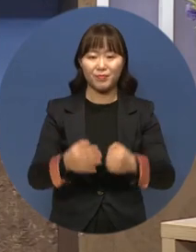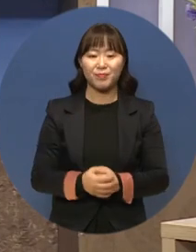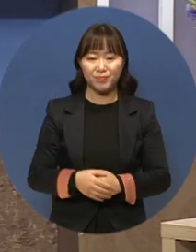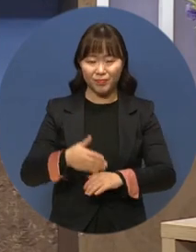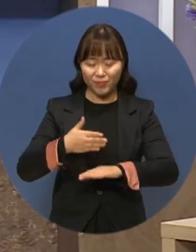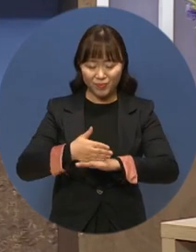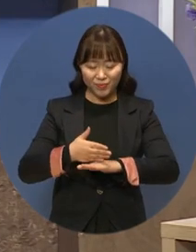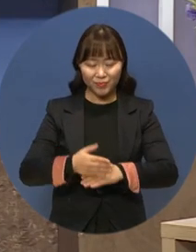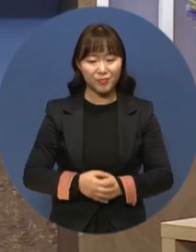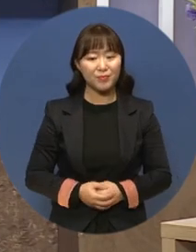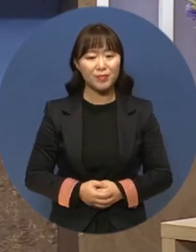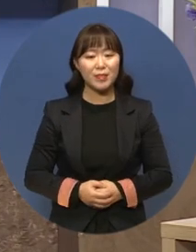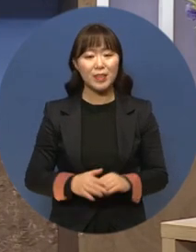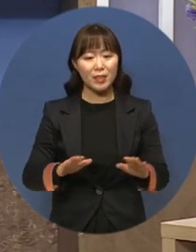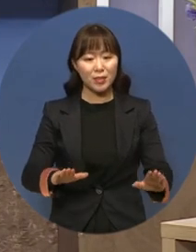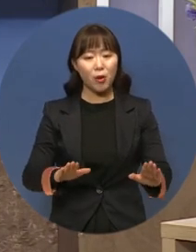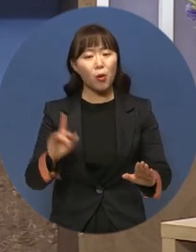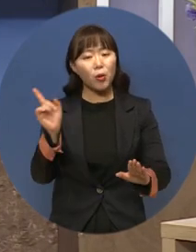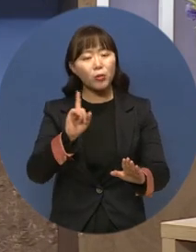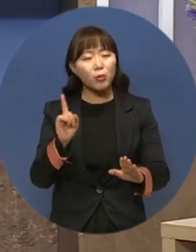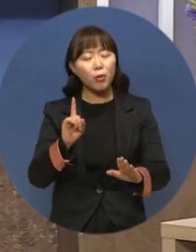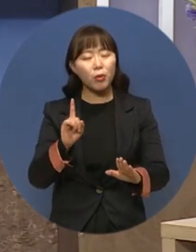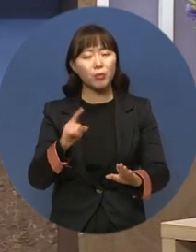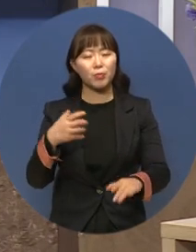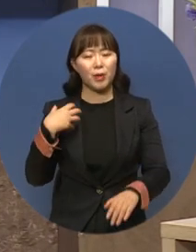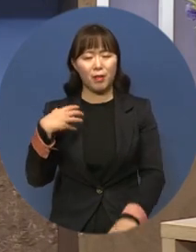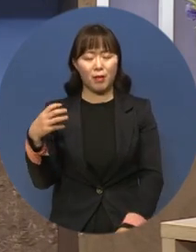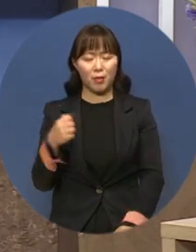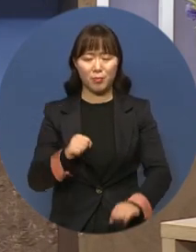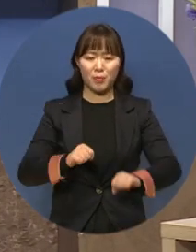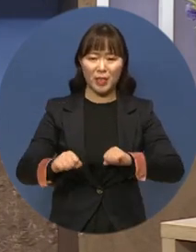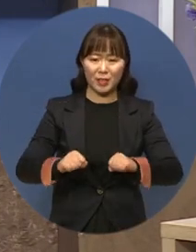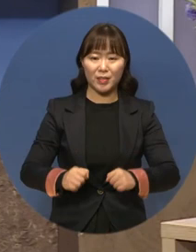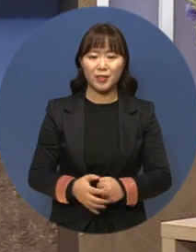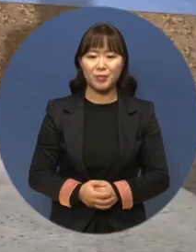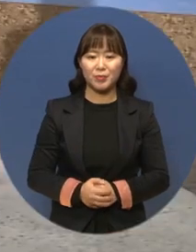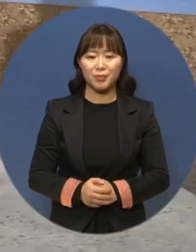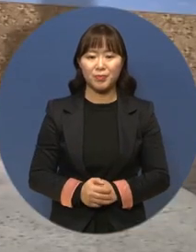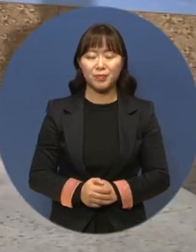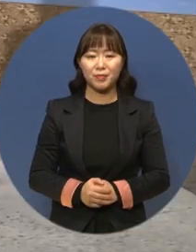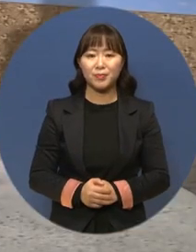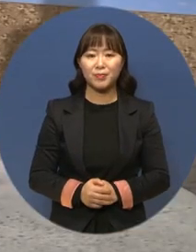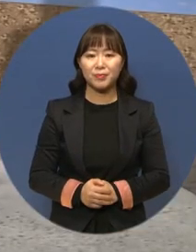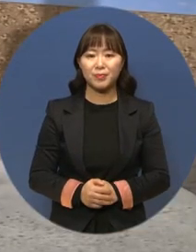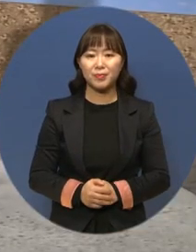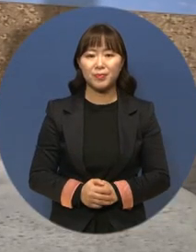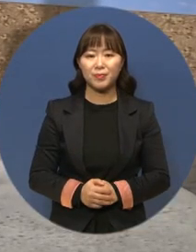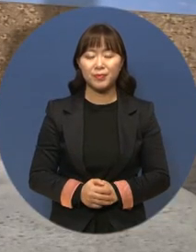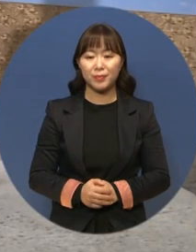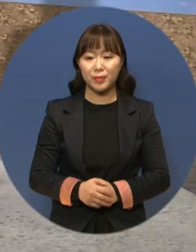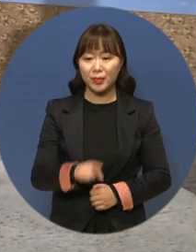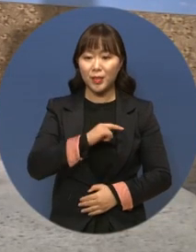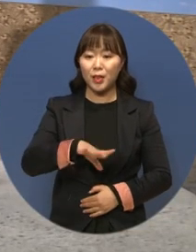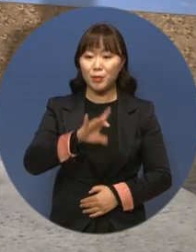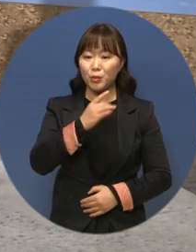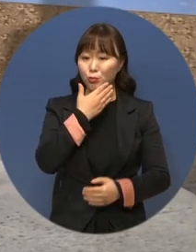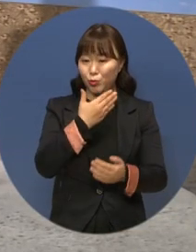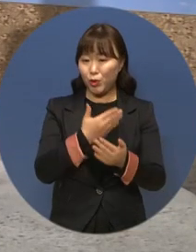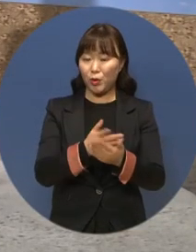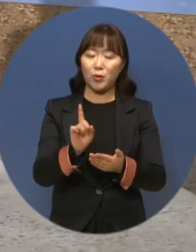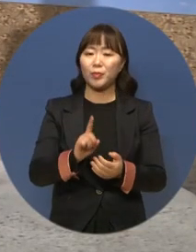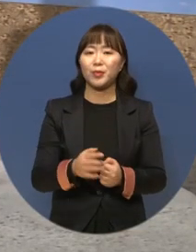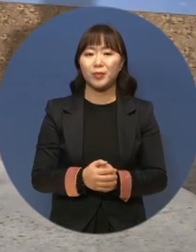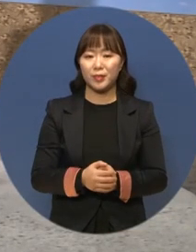감사합니다. 예, 그럼 현재 이제 어떤 각오로 임하고 계신가요? 이제 제일 중요한